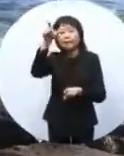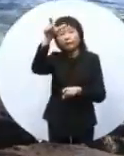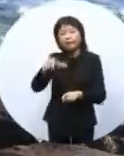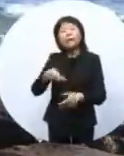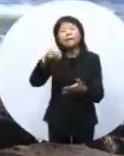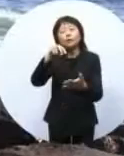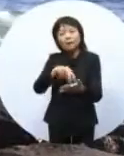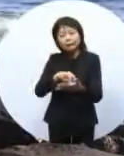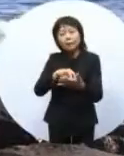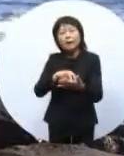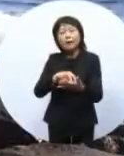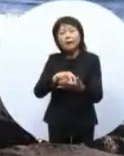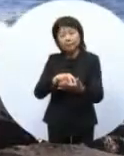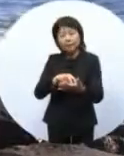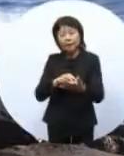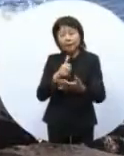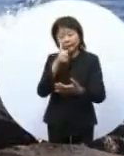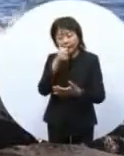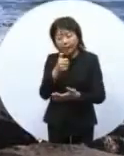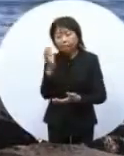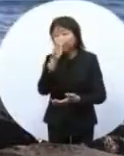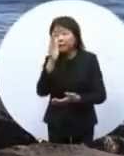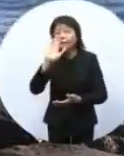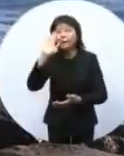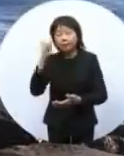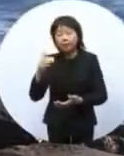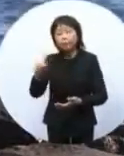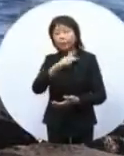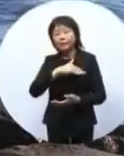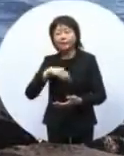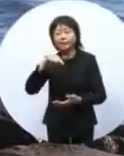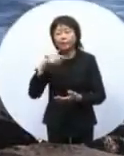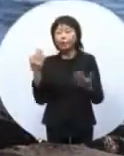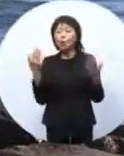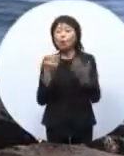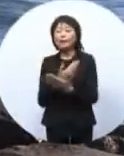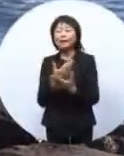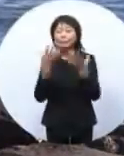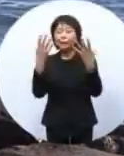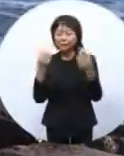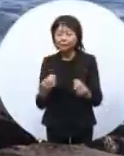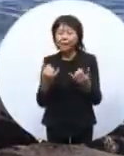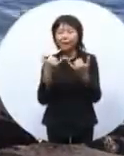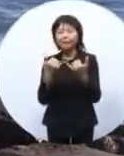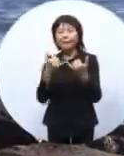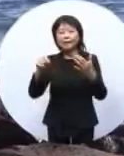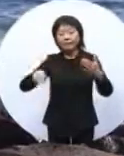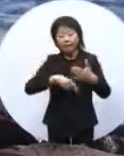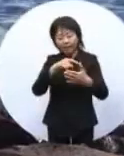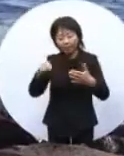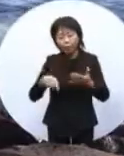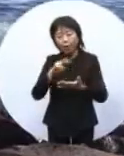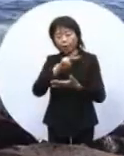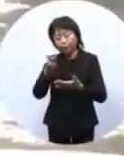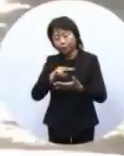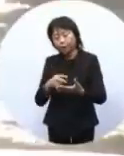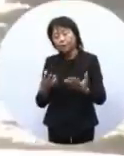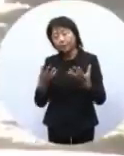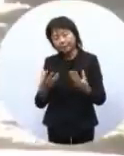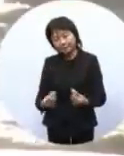でその謝らないけれども私たちはこうなってしまいましたよみたいなことを朗読させてもらいました